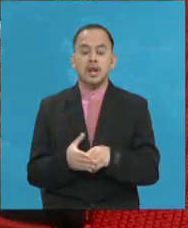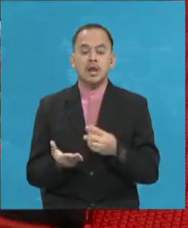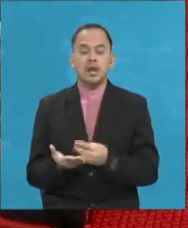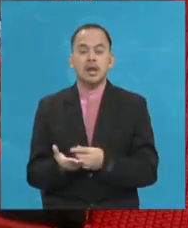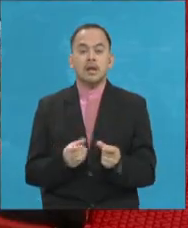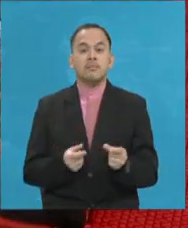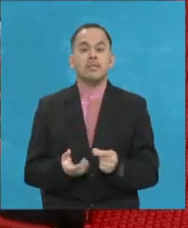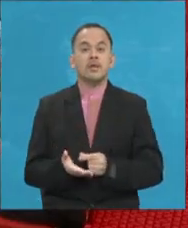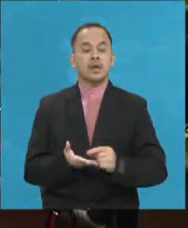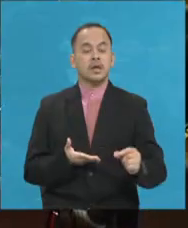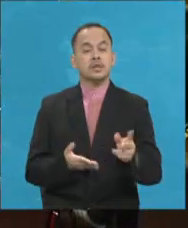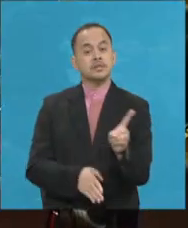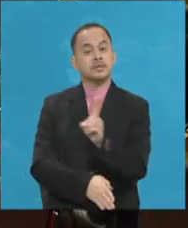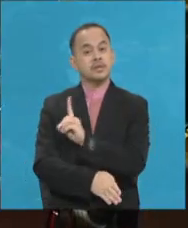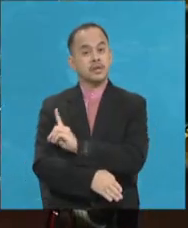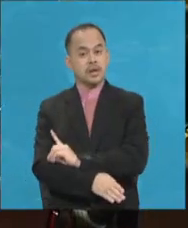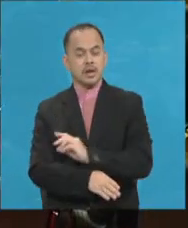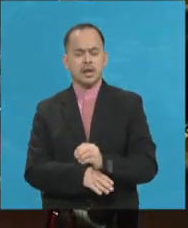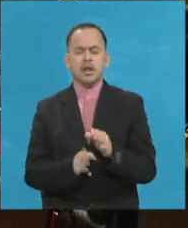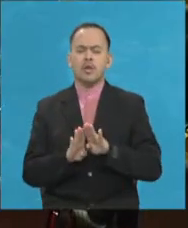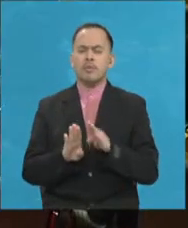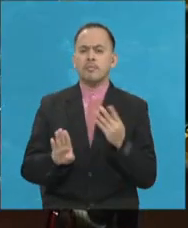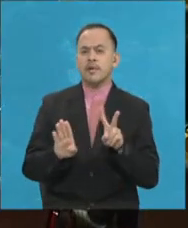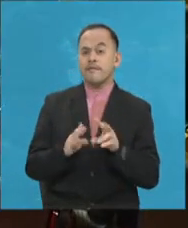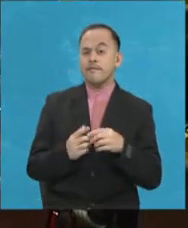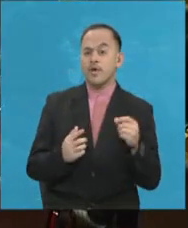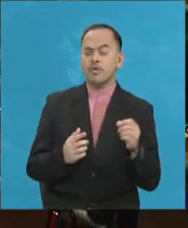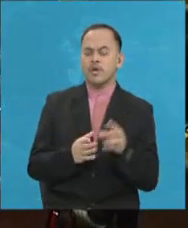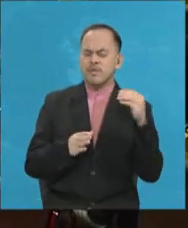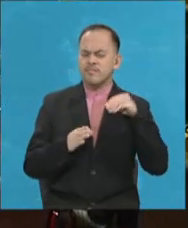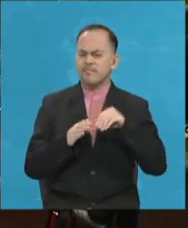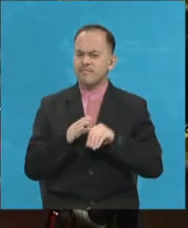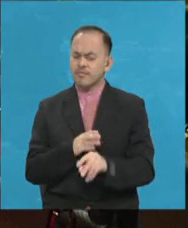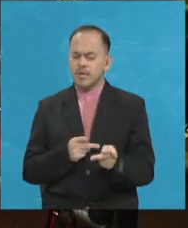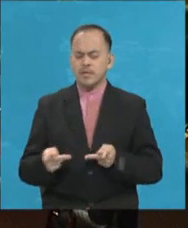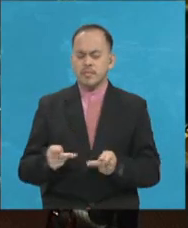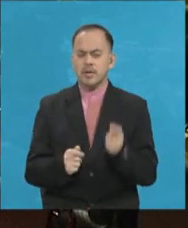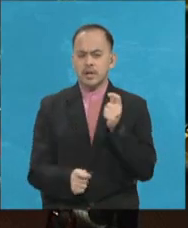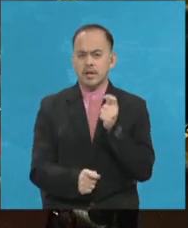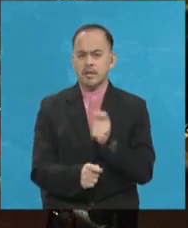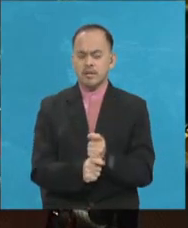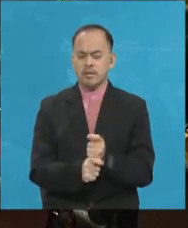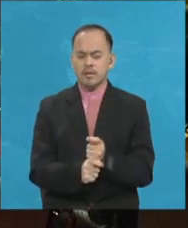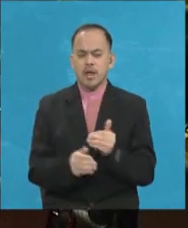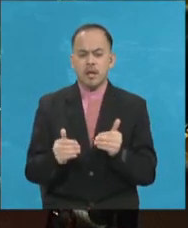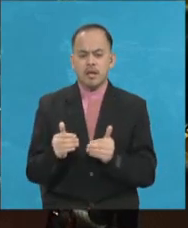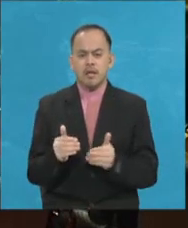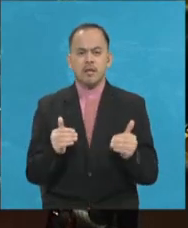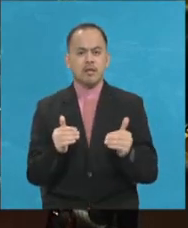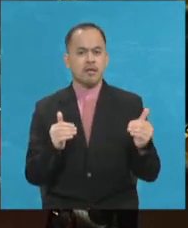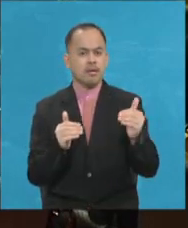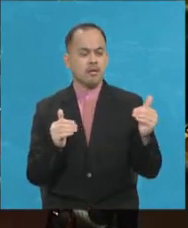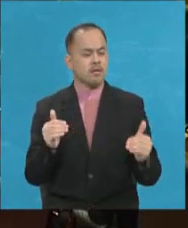dan openboard yang memenuhi syarat akan diserap kan ke dalam perhitungan tetap secara berperingkat